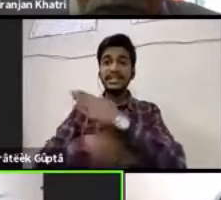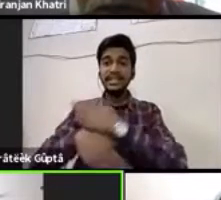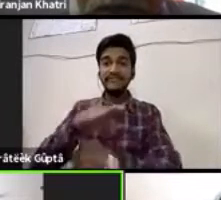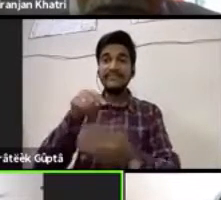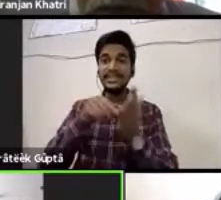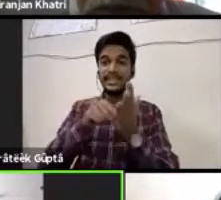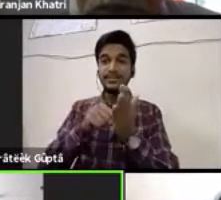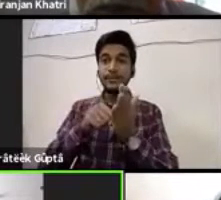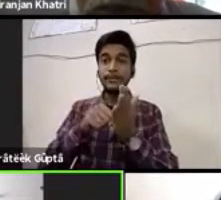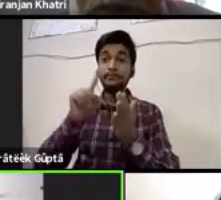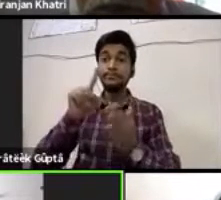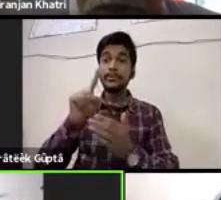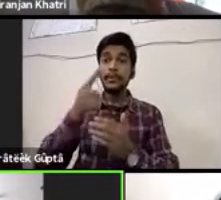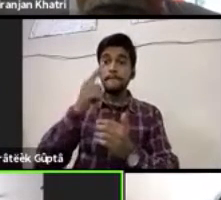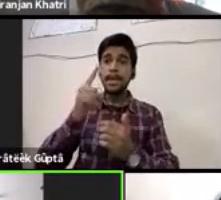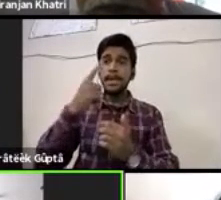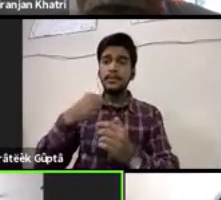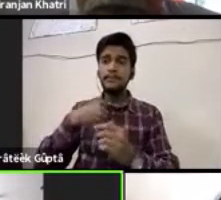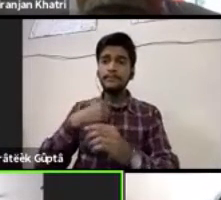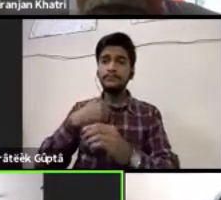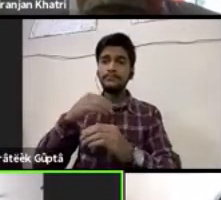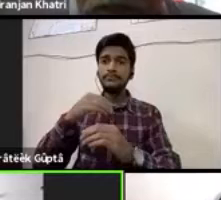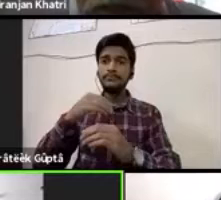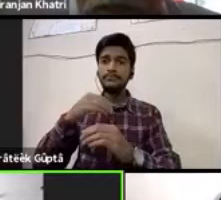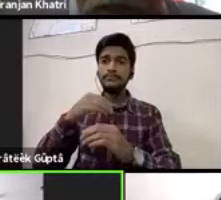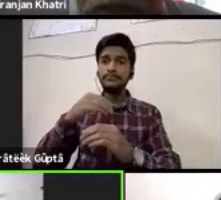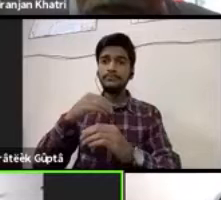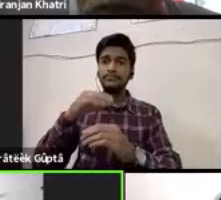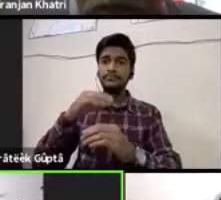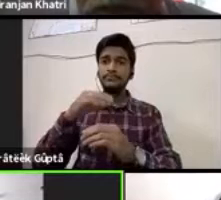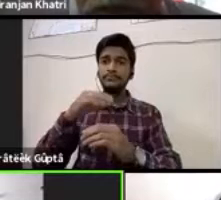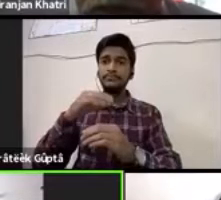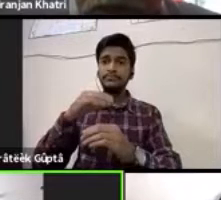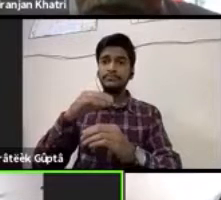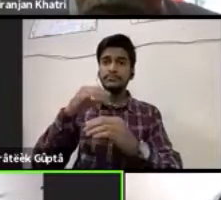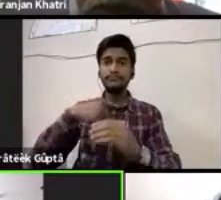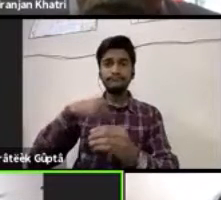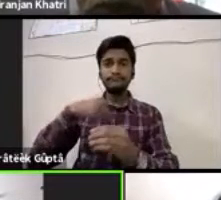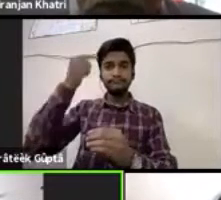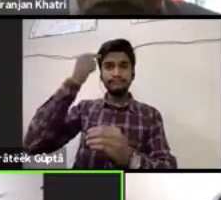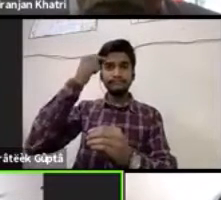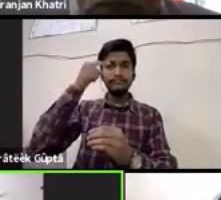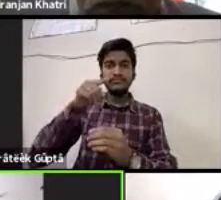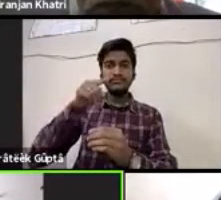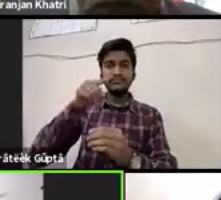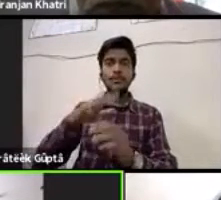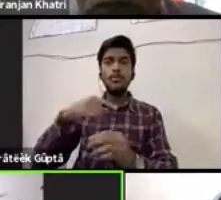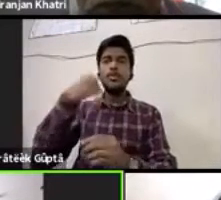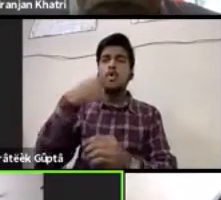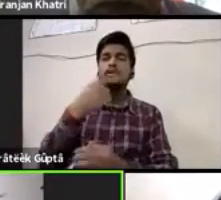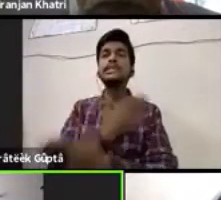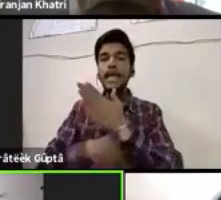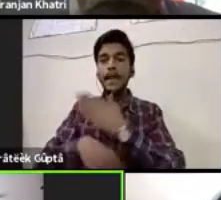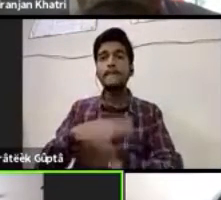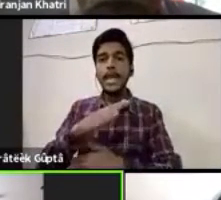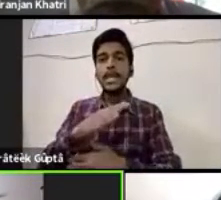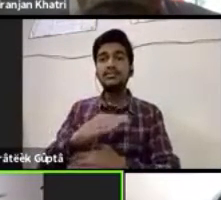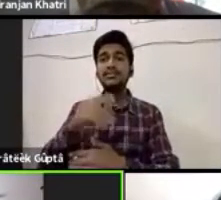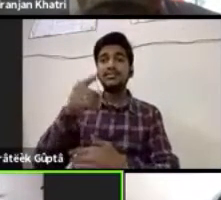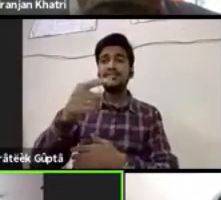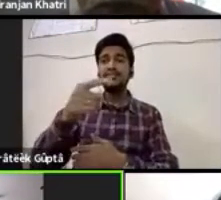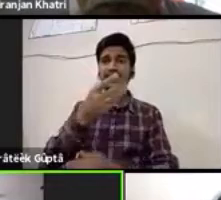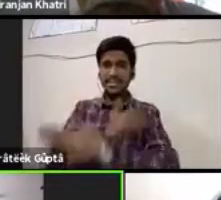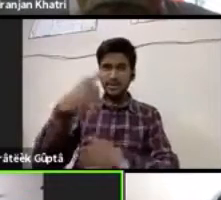पहले पहले हमें ये डिसाइड करना है कि कौन दिव्यांग है। मेरे हिसाब से तो हम सब दिव्यांग हैं। इफ यू आर